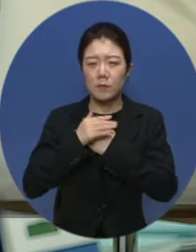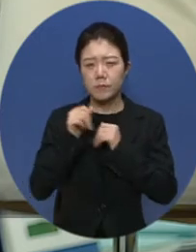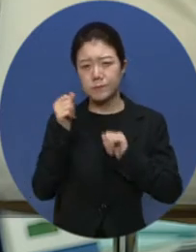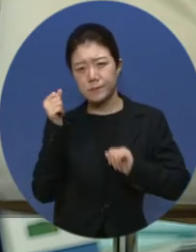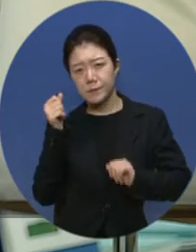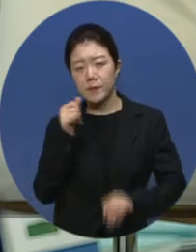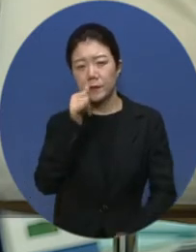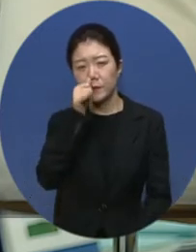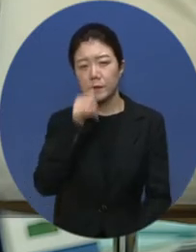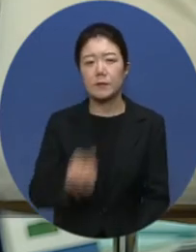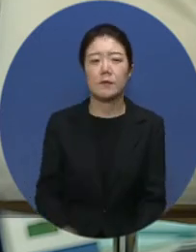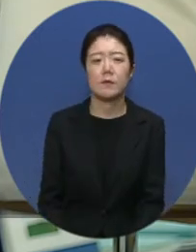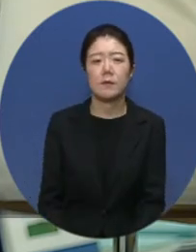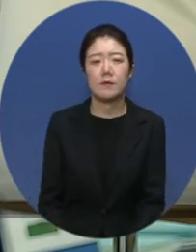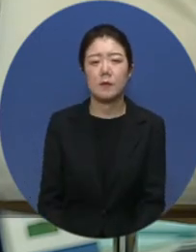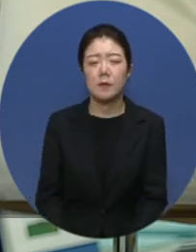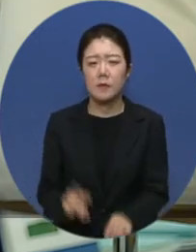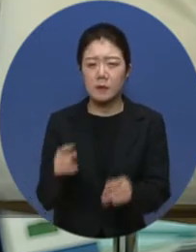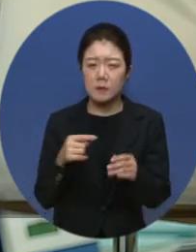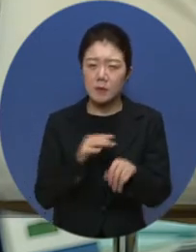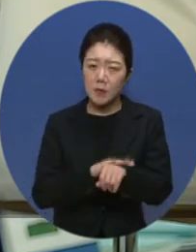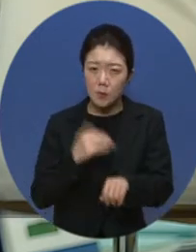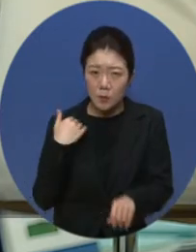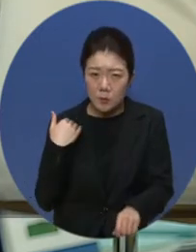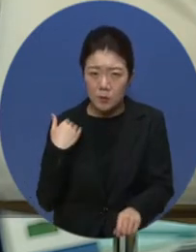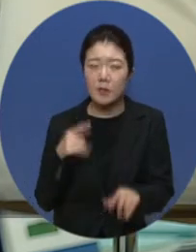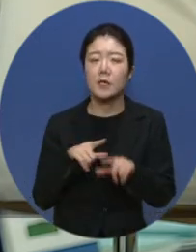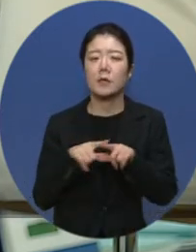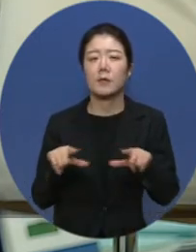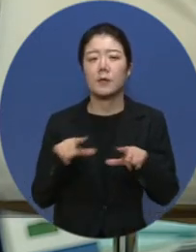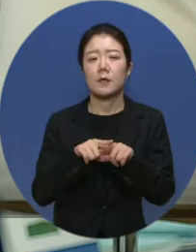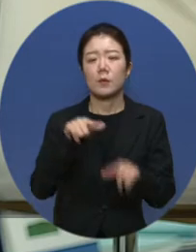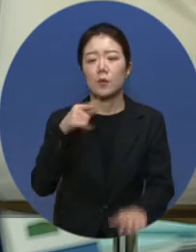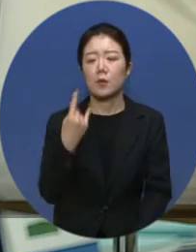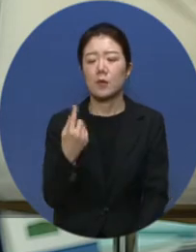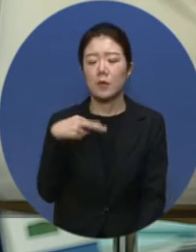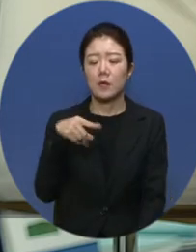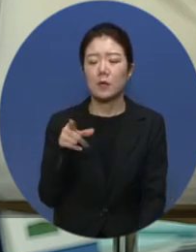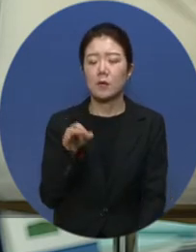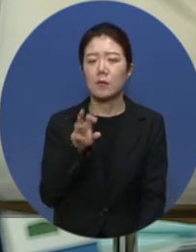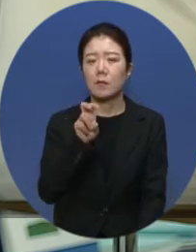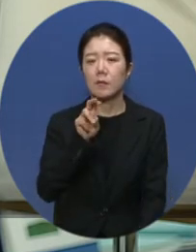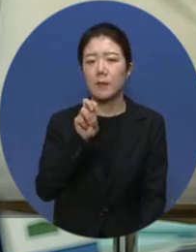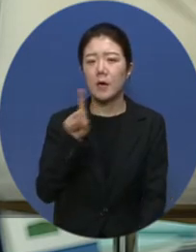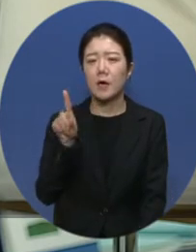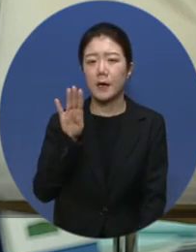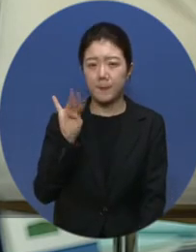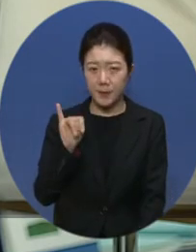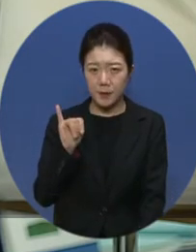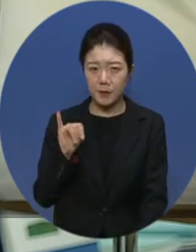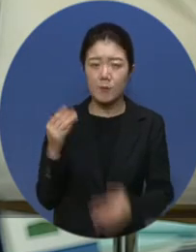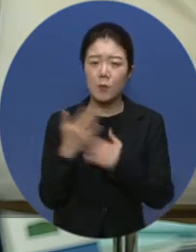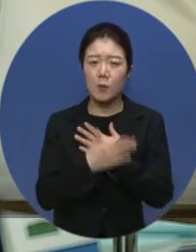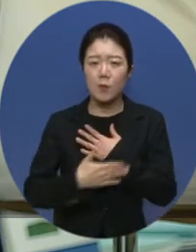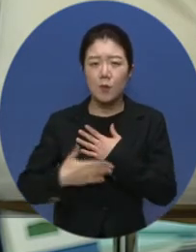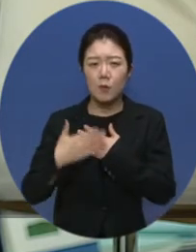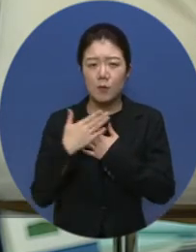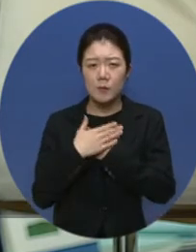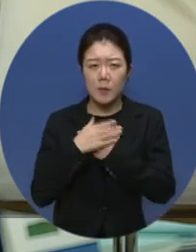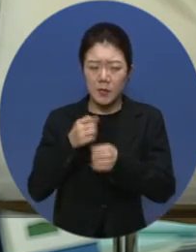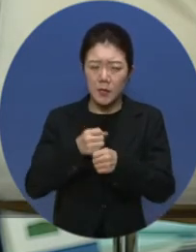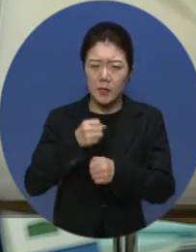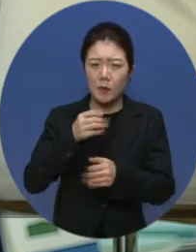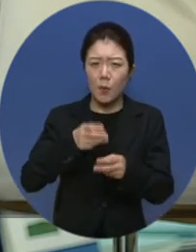비틀어지더라고요. 뇌병변이라고 하면은 잘 모르시는데 일반적인 뇌성마비를 생각하시면 되세요. 몸이 굉장히